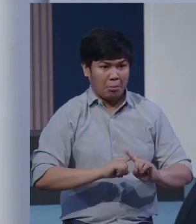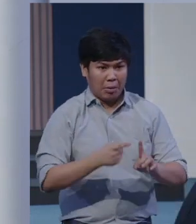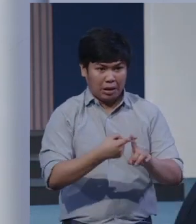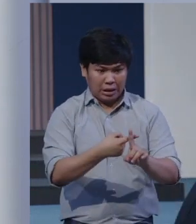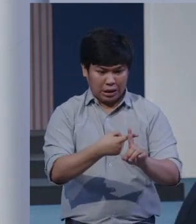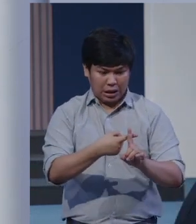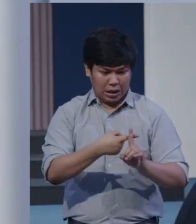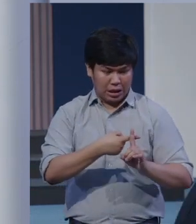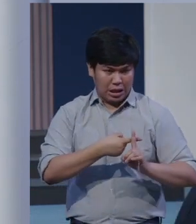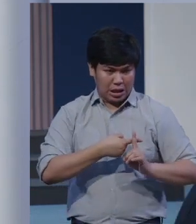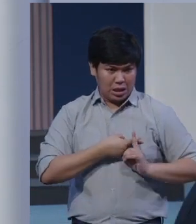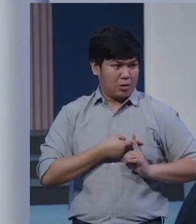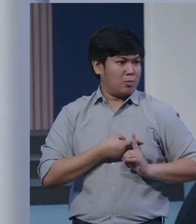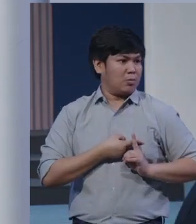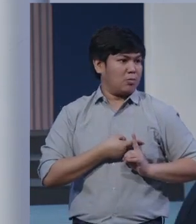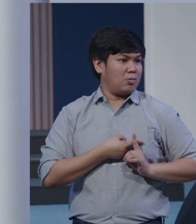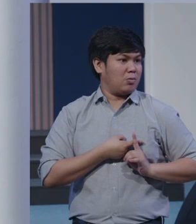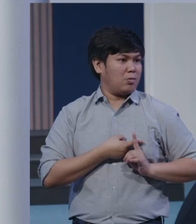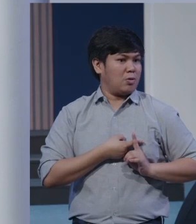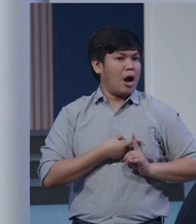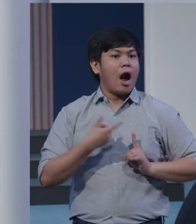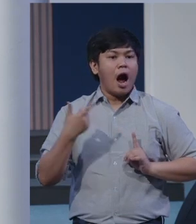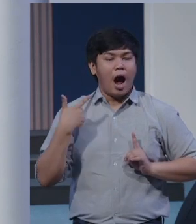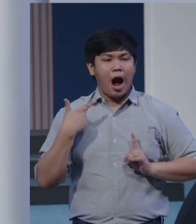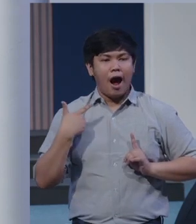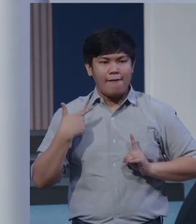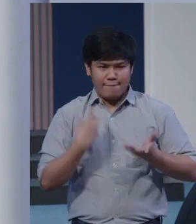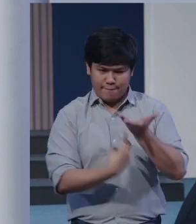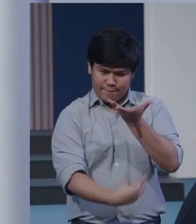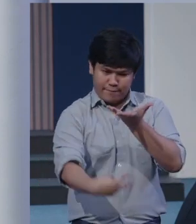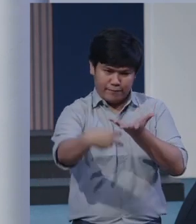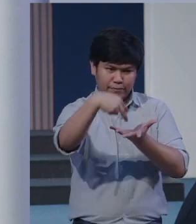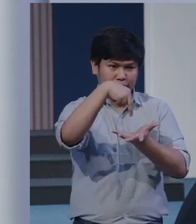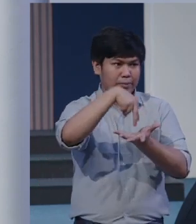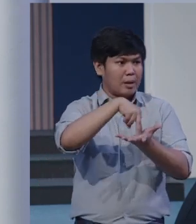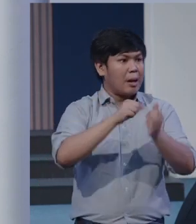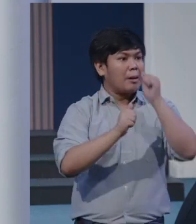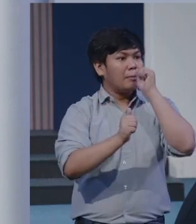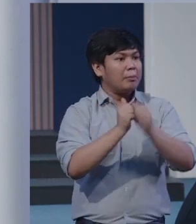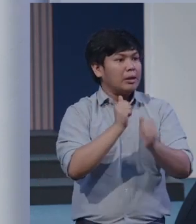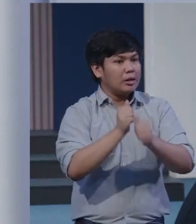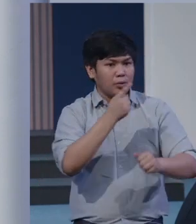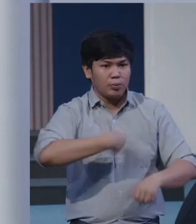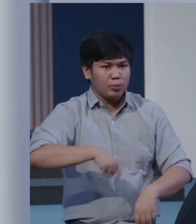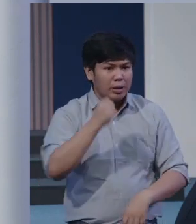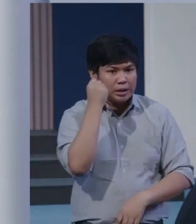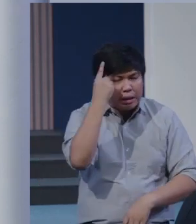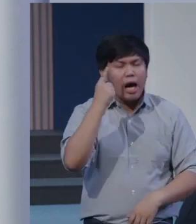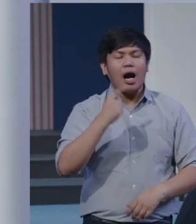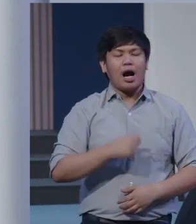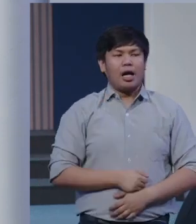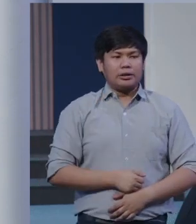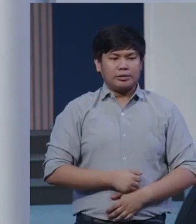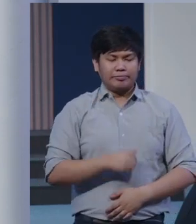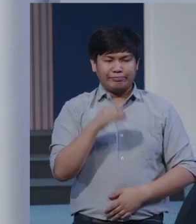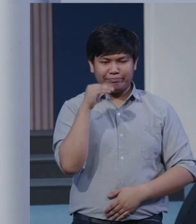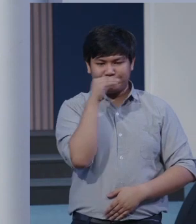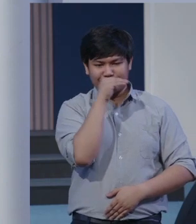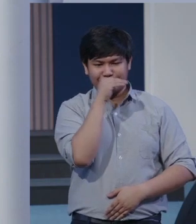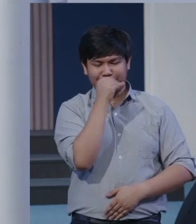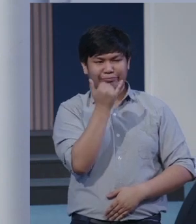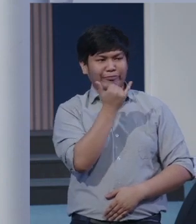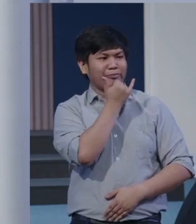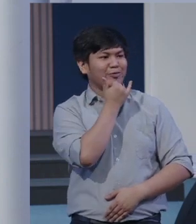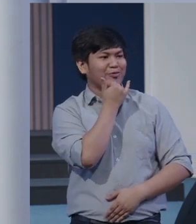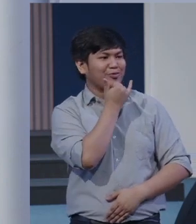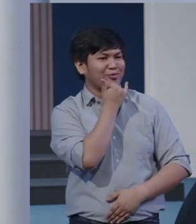nating gawin so meron tayong tunay na pagbabagong buhay Yun po ang sinabi niya sa chapter 1 verse 21